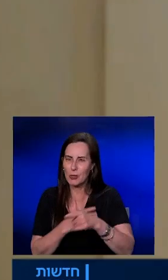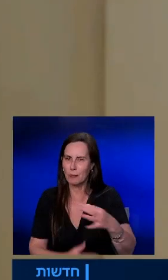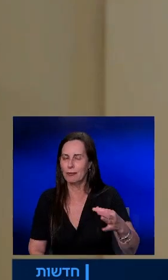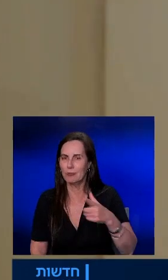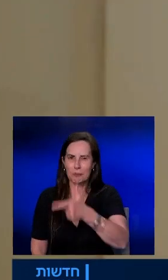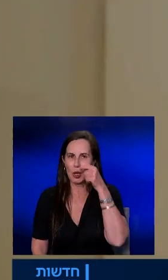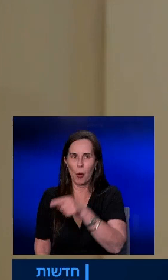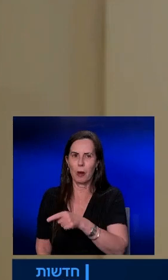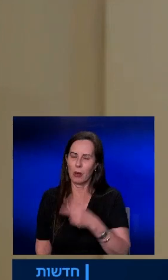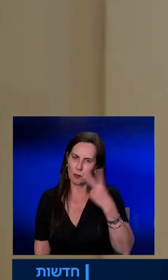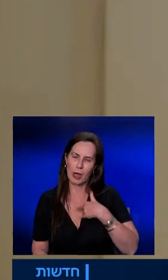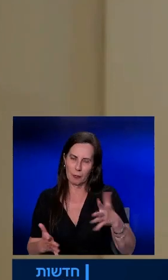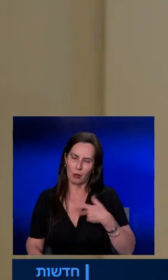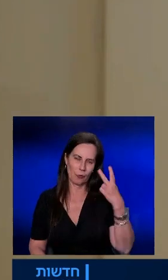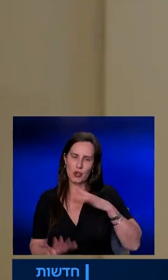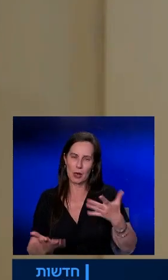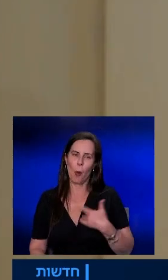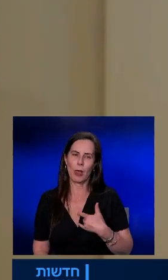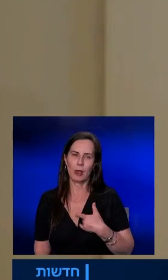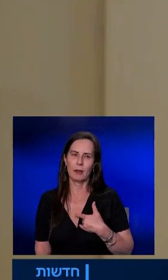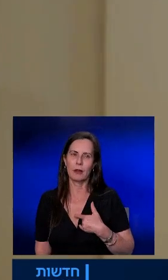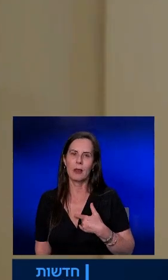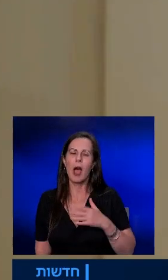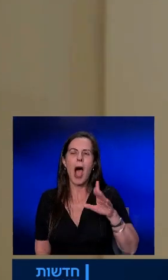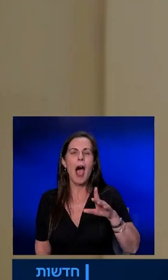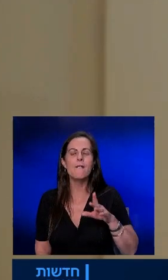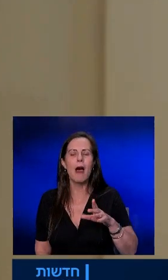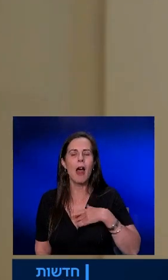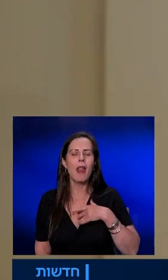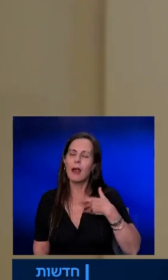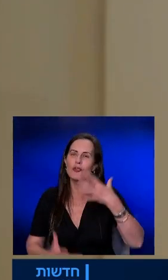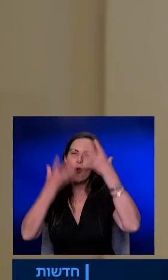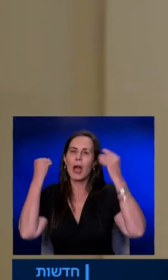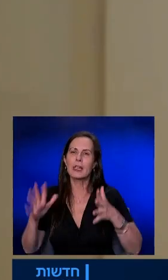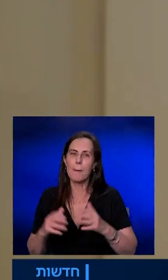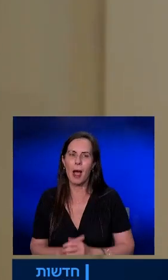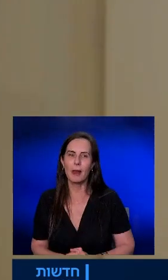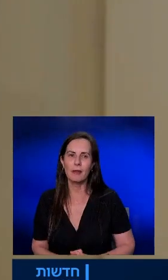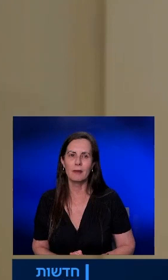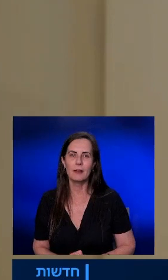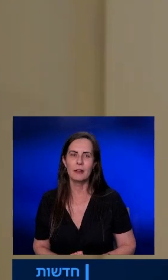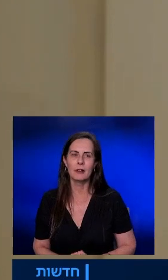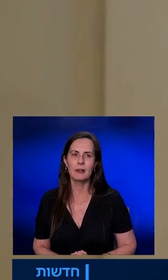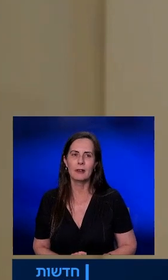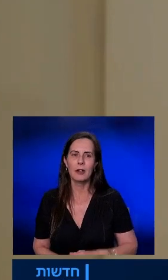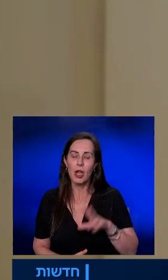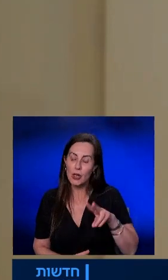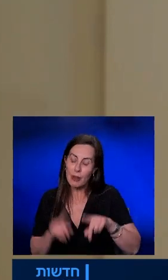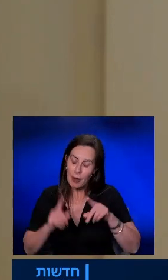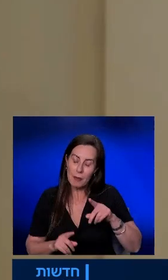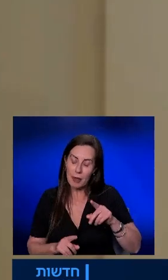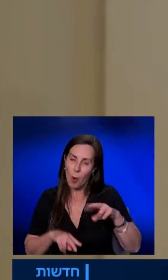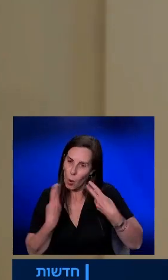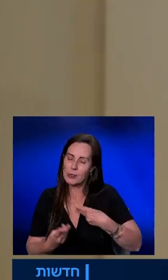صوت شغله؟ طبعا بخاف بس بلحظه معينه بتنسى هذا الخوف يعني بلحظات